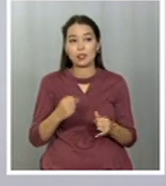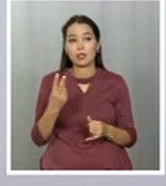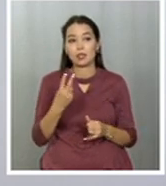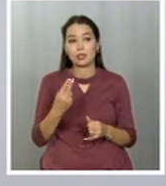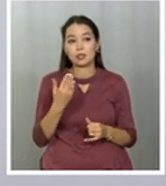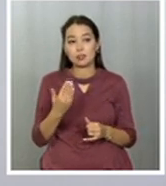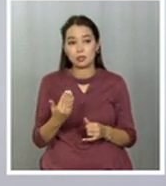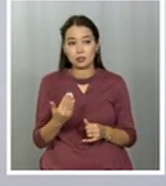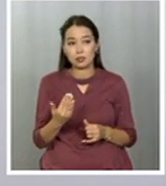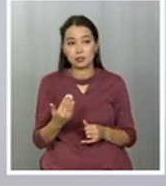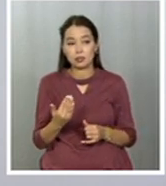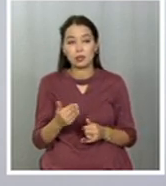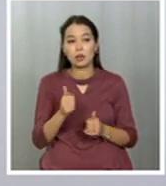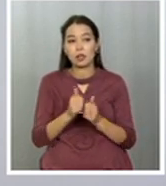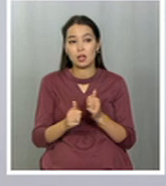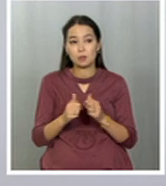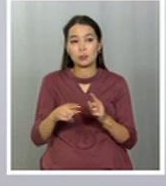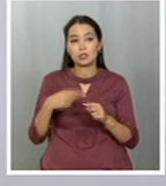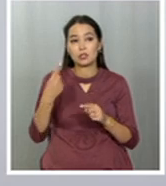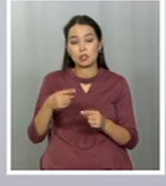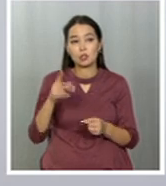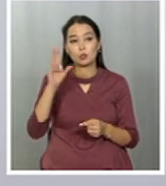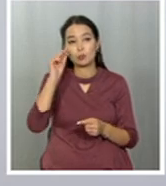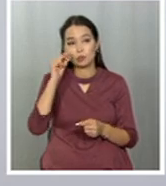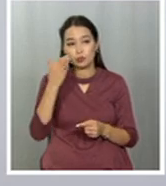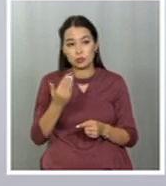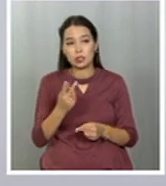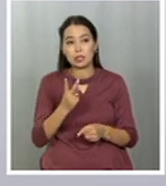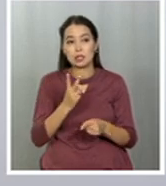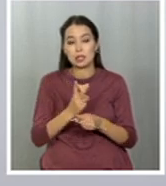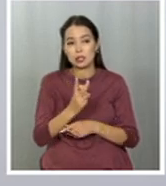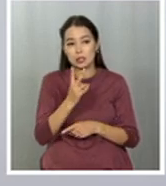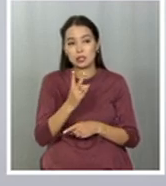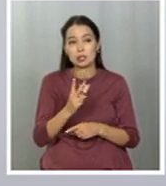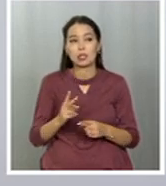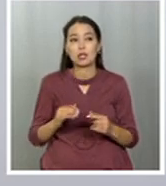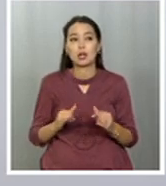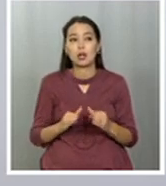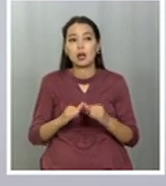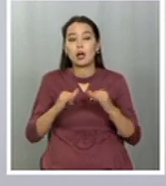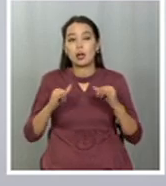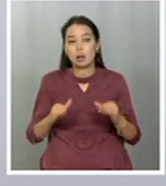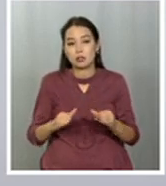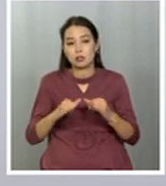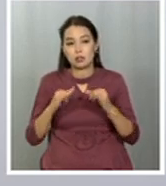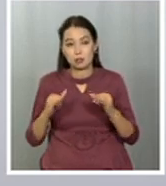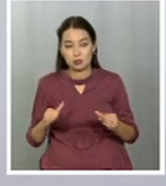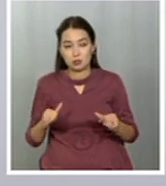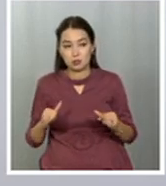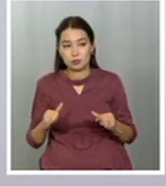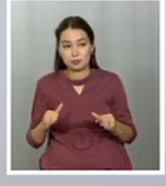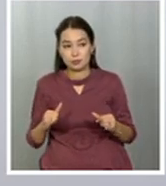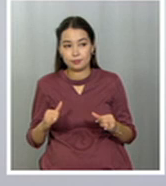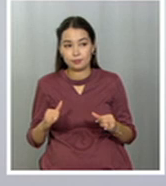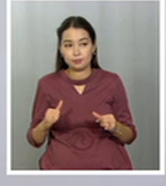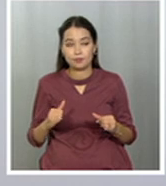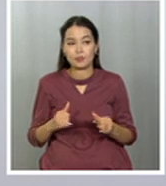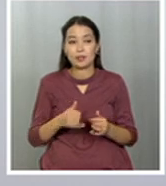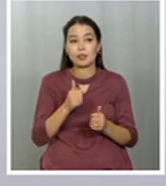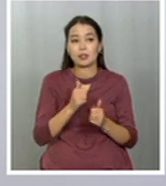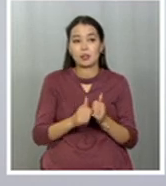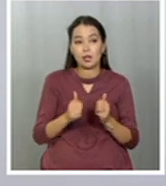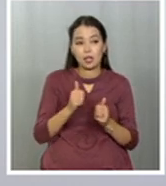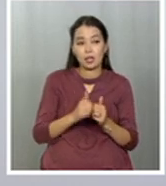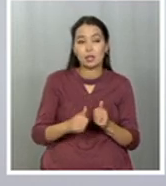тізбекте әрбір келесі мүше екі есеге артады. Келесі сұрақ,